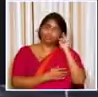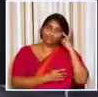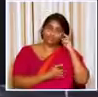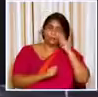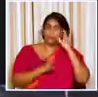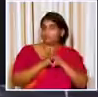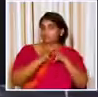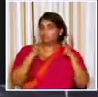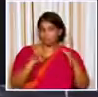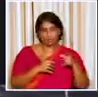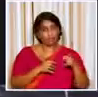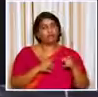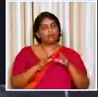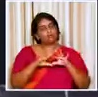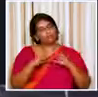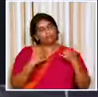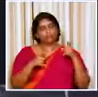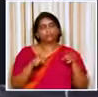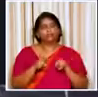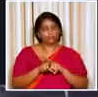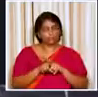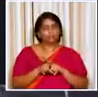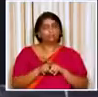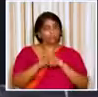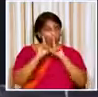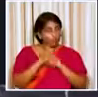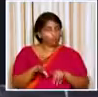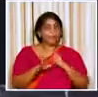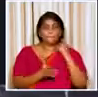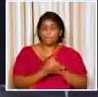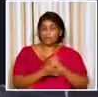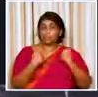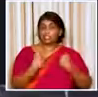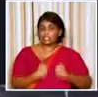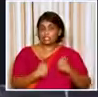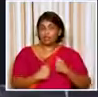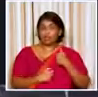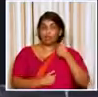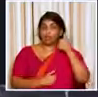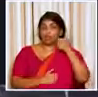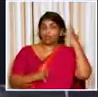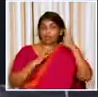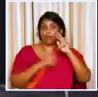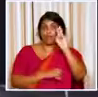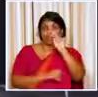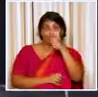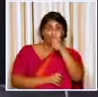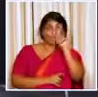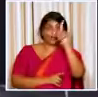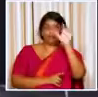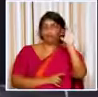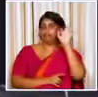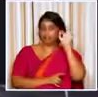වෙනවා. ඒ මොනවා වුණත් එහෙම තියෙද්දිත් මහ බැංකුව අධිපතිතුමාට හොඳම ලෝකයේ 20 එක්කෙනෙක් බවට පත්